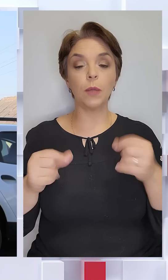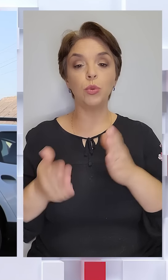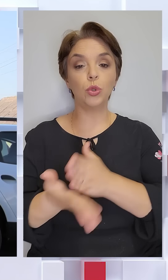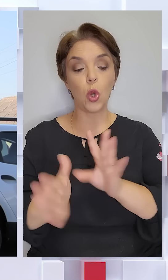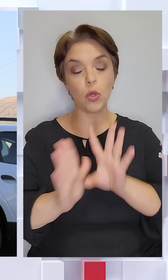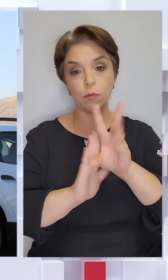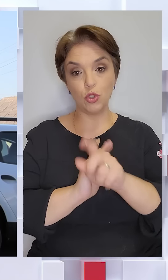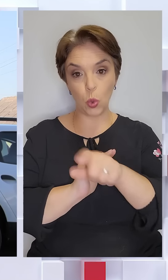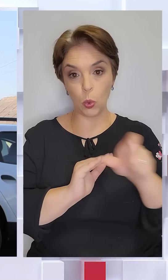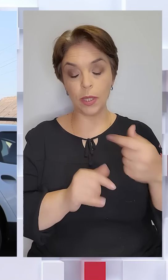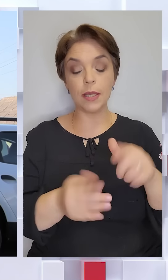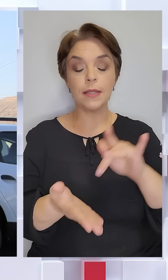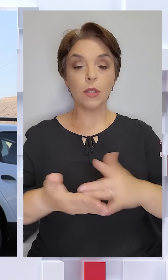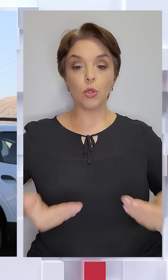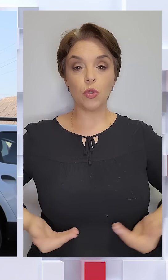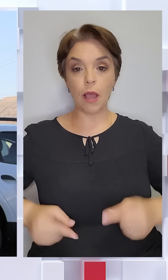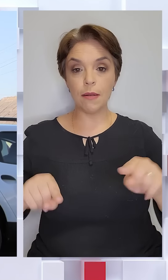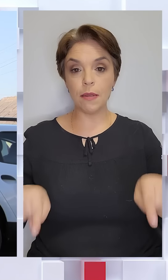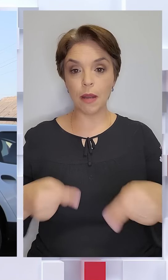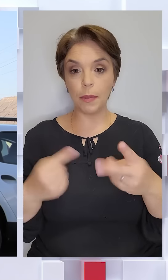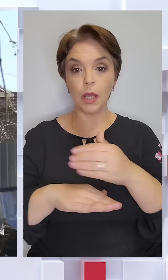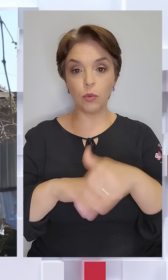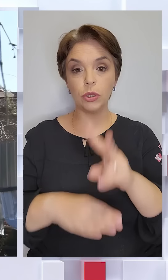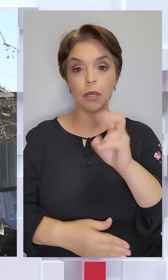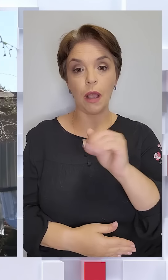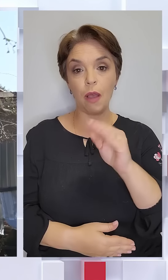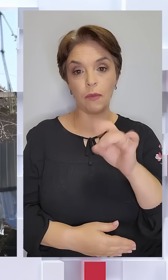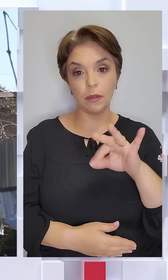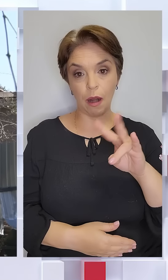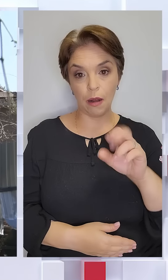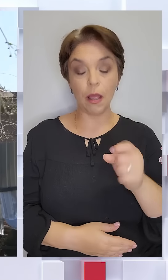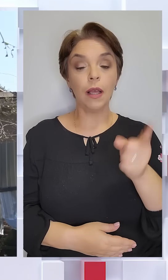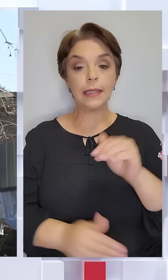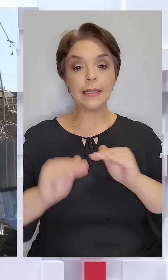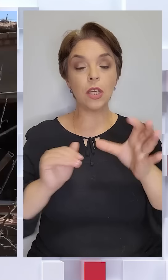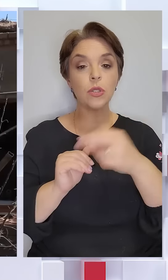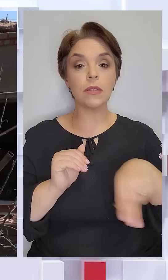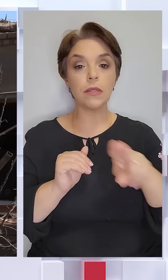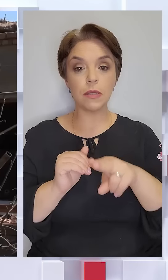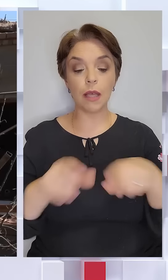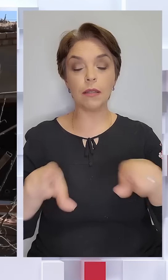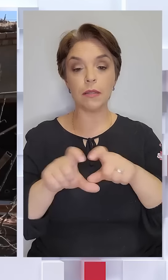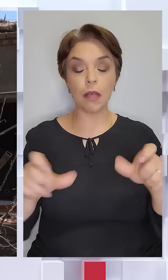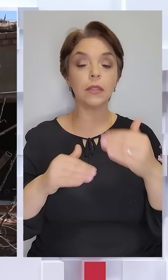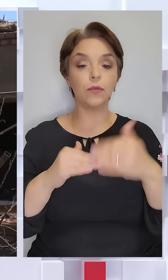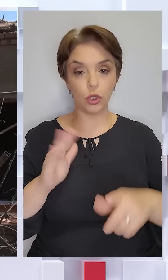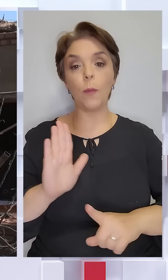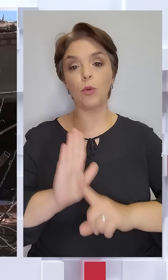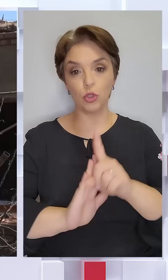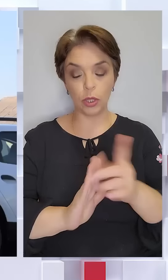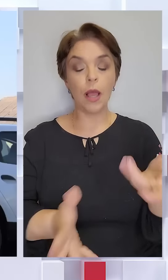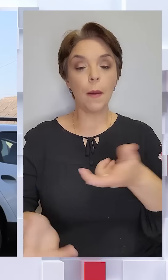розміщення людей. Це центр соціальної реабілітації на вулиці Кафедральній та дитячий садочок. Заклади вже